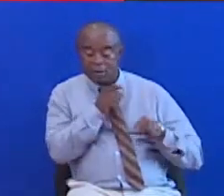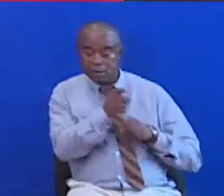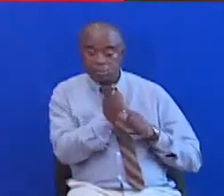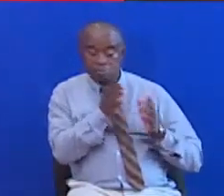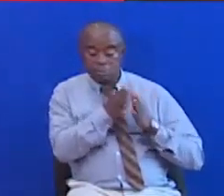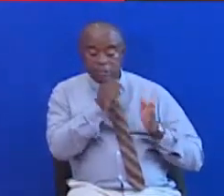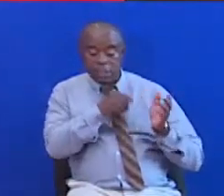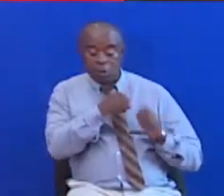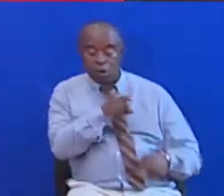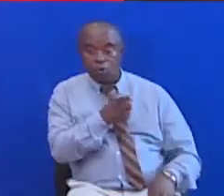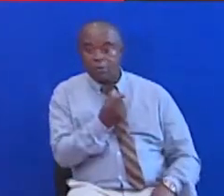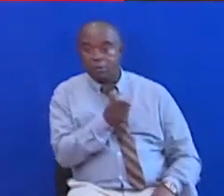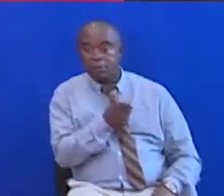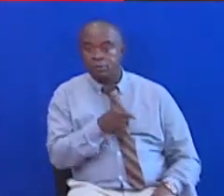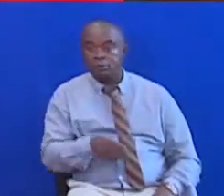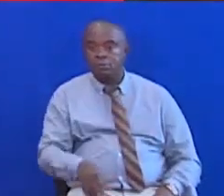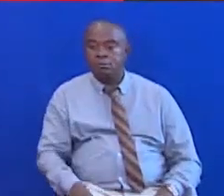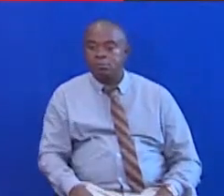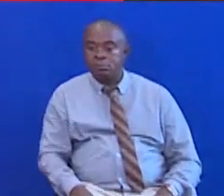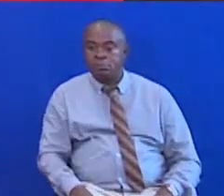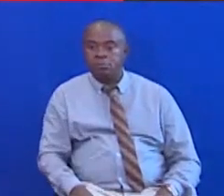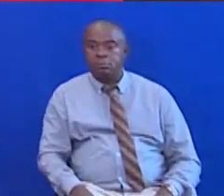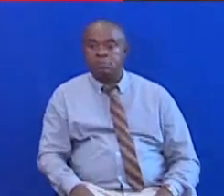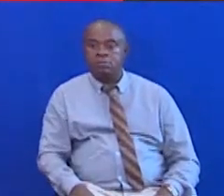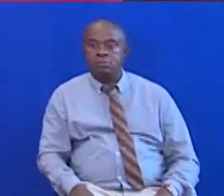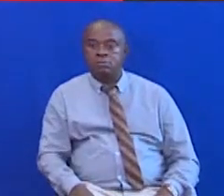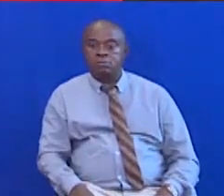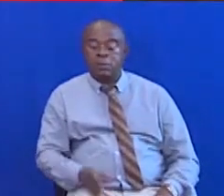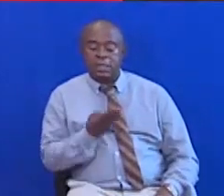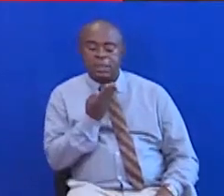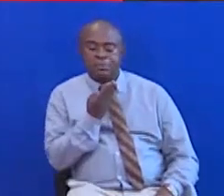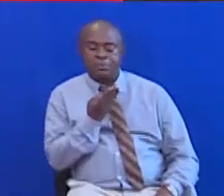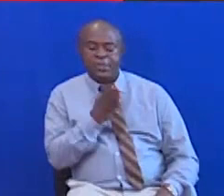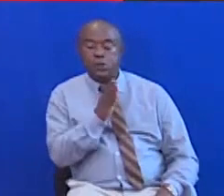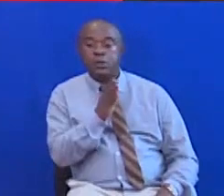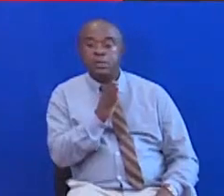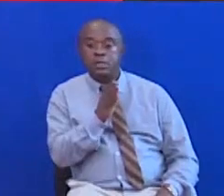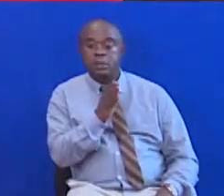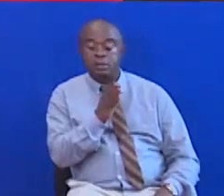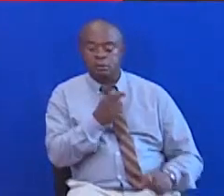huu wa fedha ni shilingi bilioni